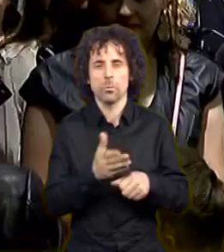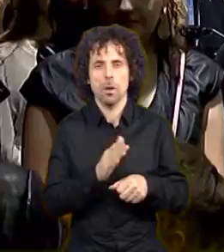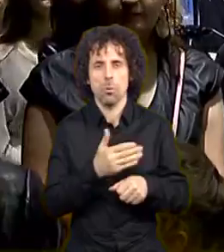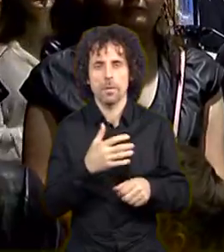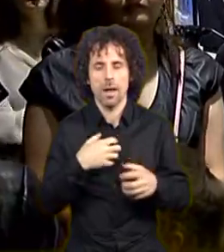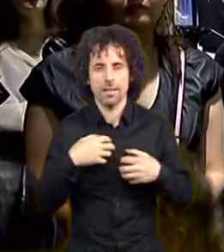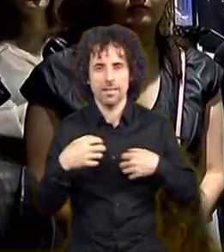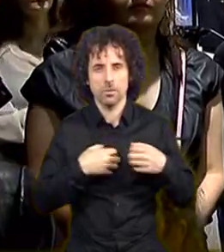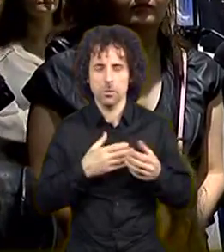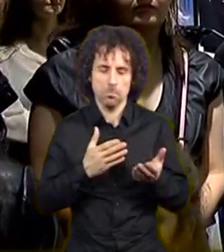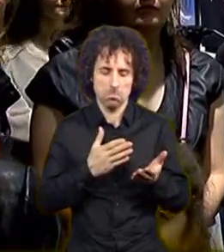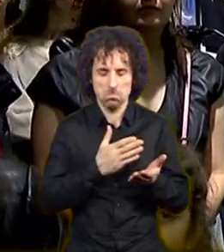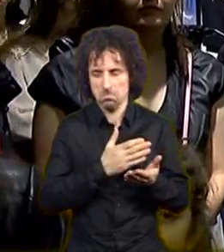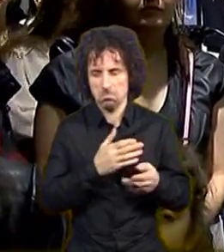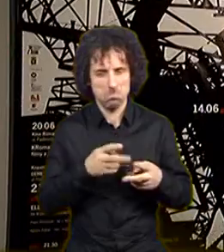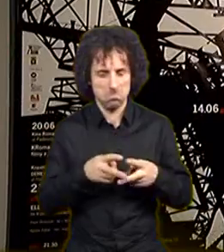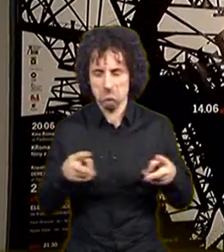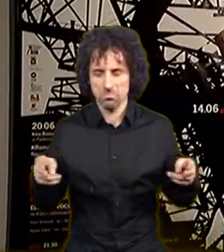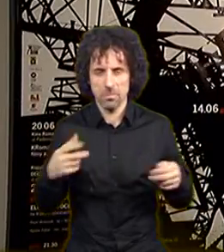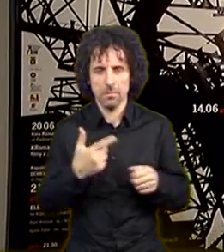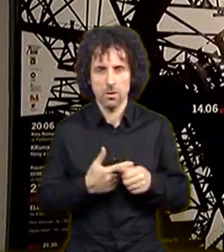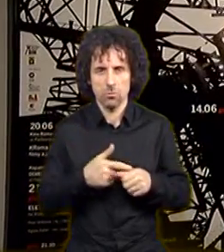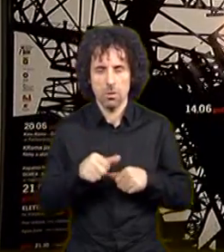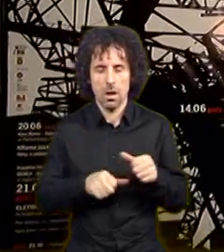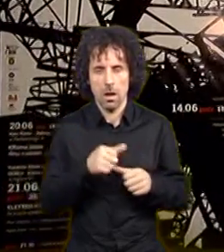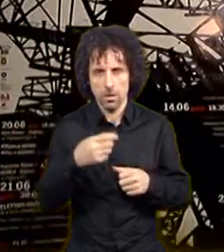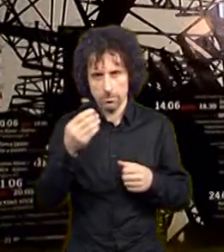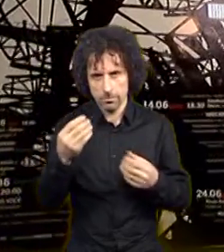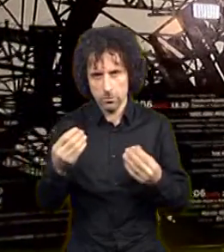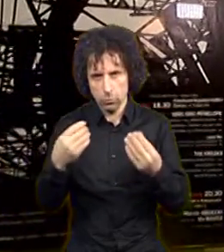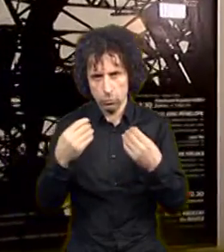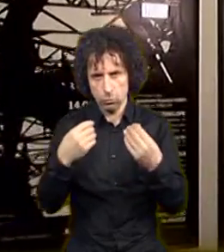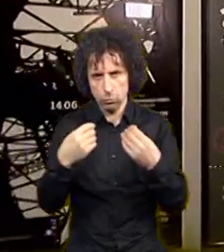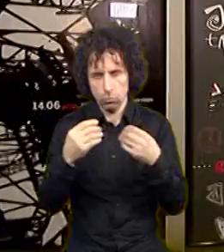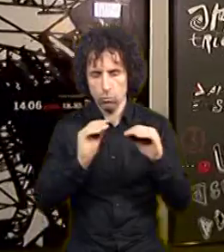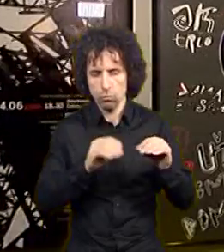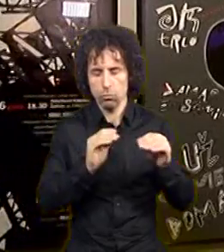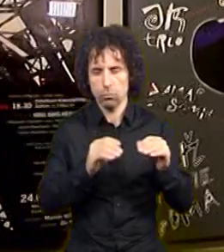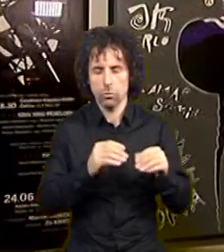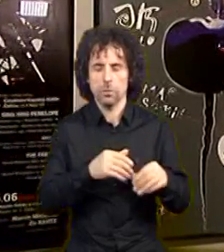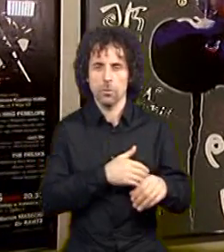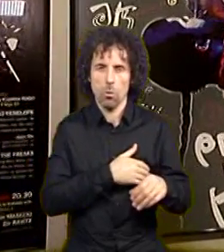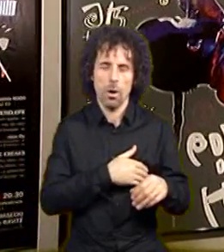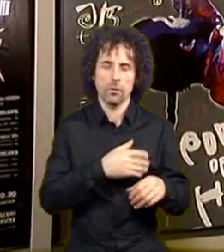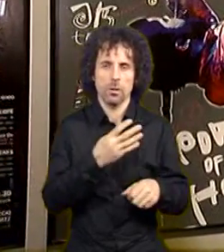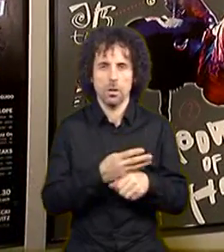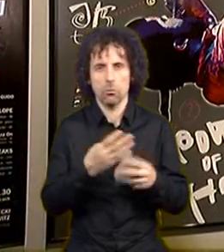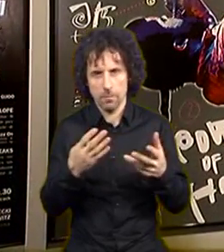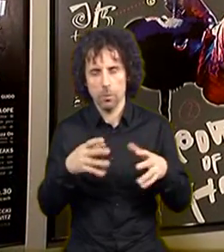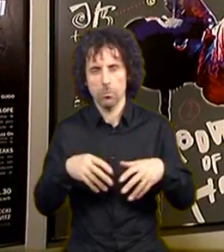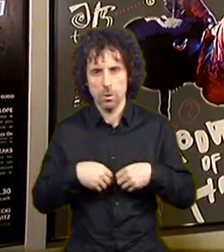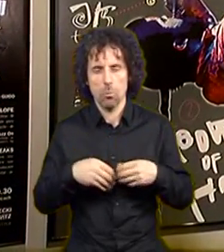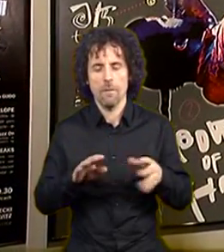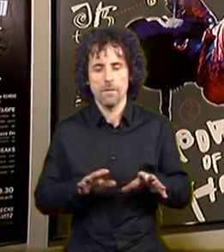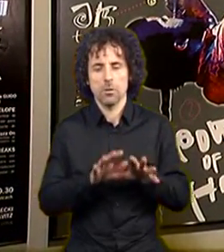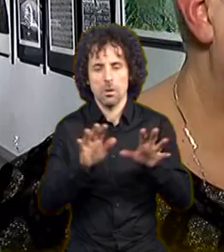przedmiotów artystycznych, którzy przez 20 lat uczyli w naszej szkole. 49 przyjęło zaproszenie do